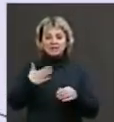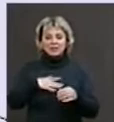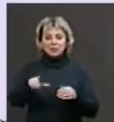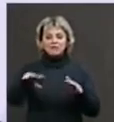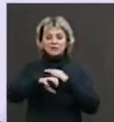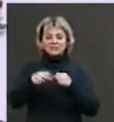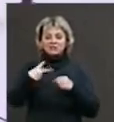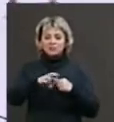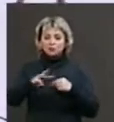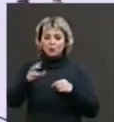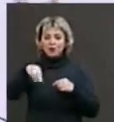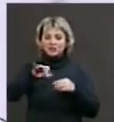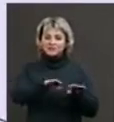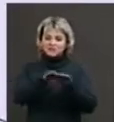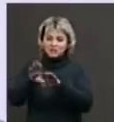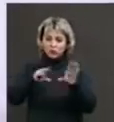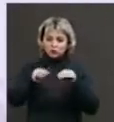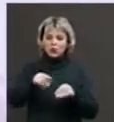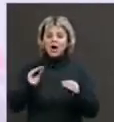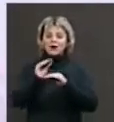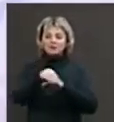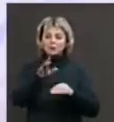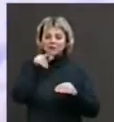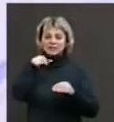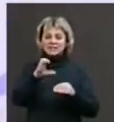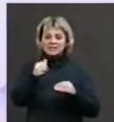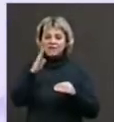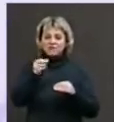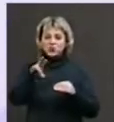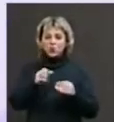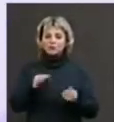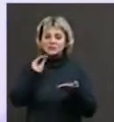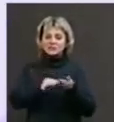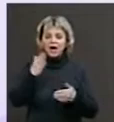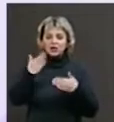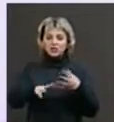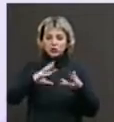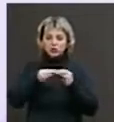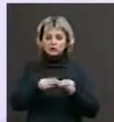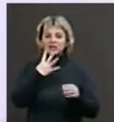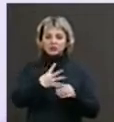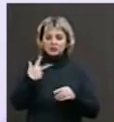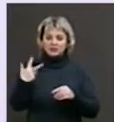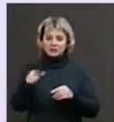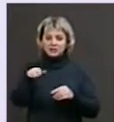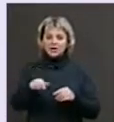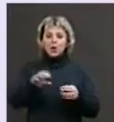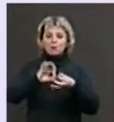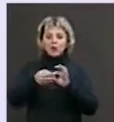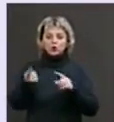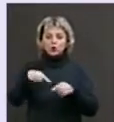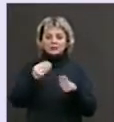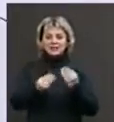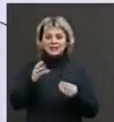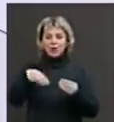третьей 20-минутке Мартынов сравнял счет, а уже в добавленное время Савинов установил окончательный результат – 4-3. Подробнее об